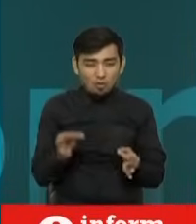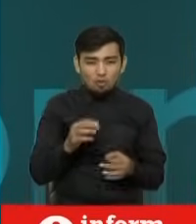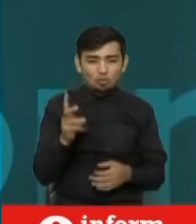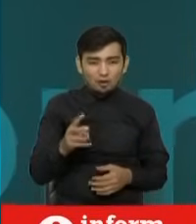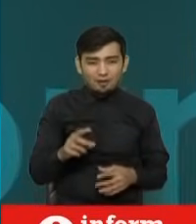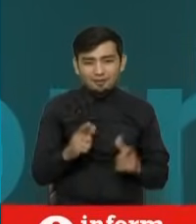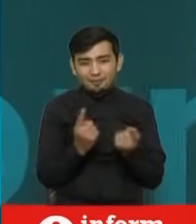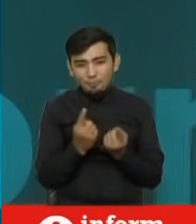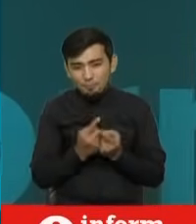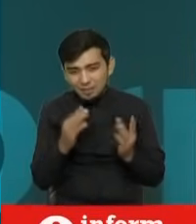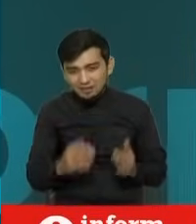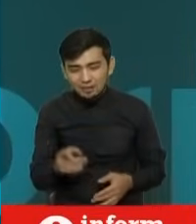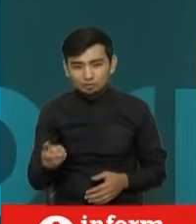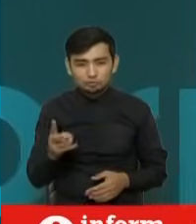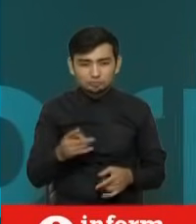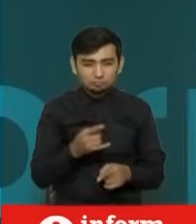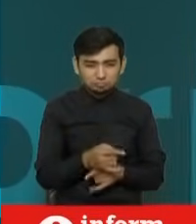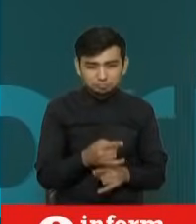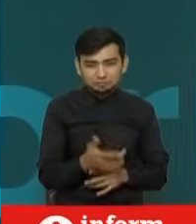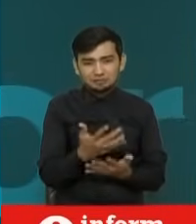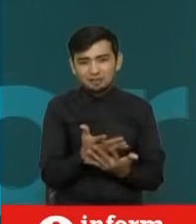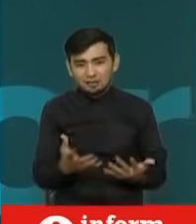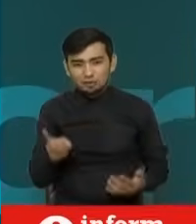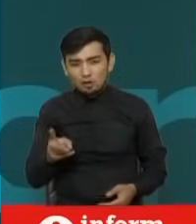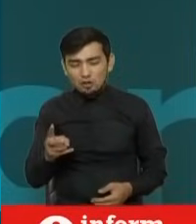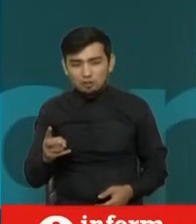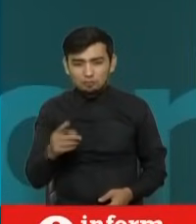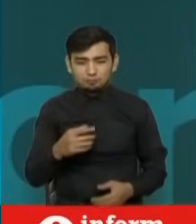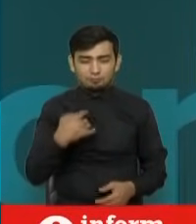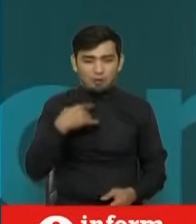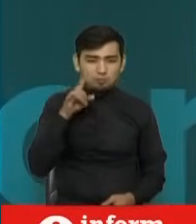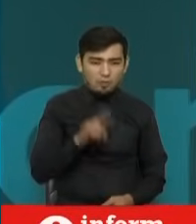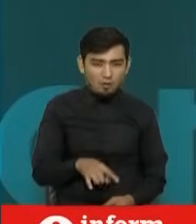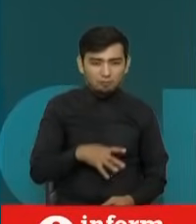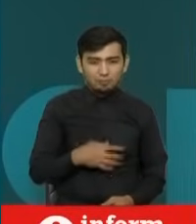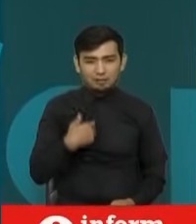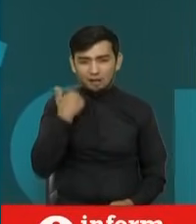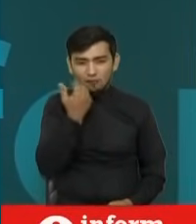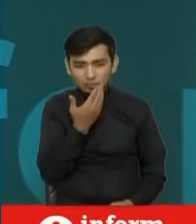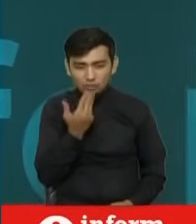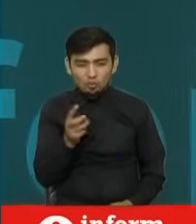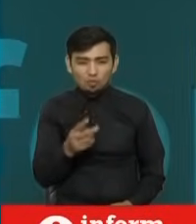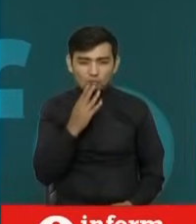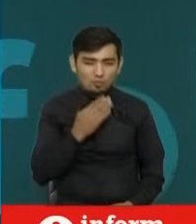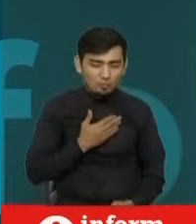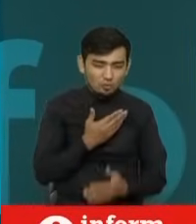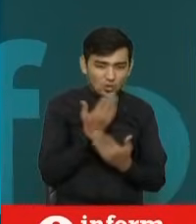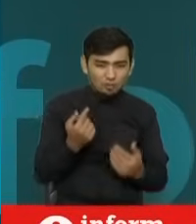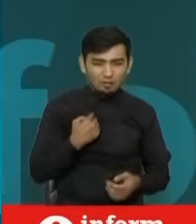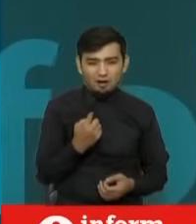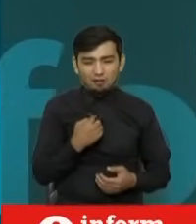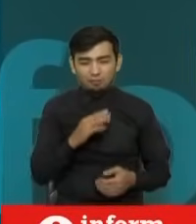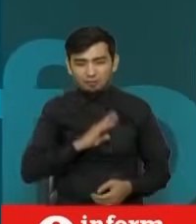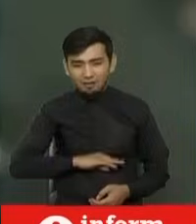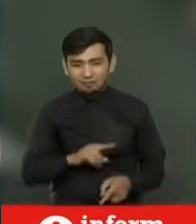одноклассников да то есть вот ну такой типа там меня там толстым считают некрасивой там меня там не любят Да А при этом то есть Может в жизни этого